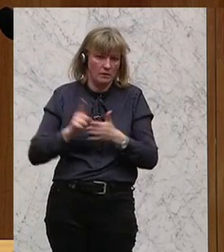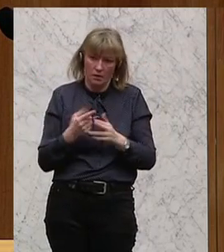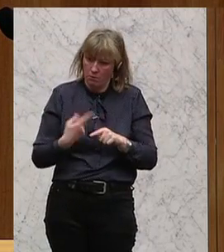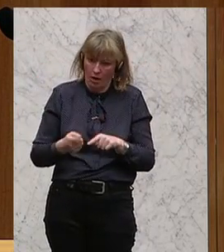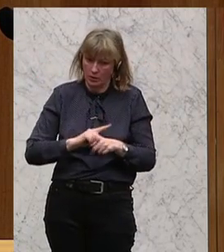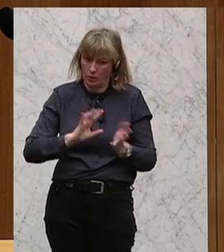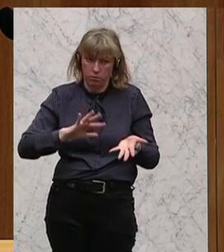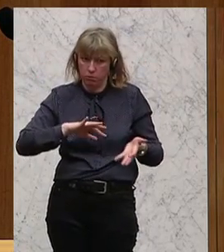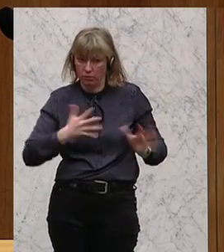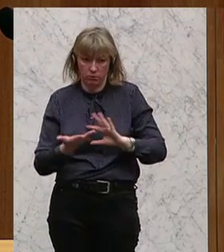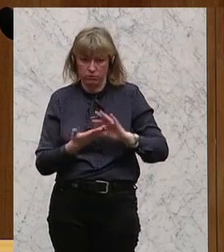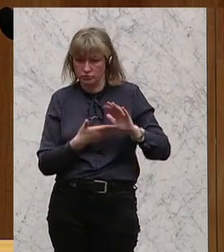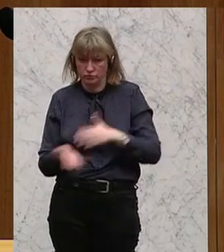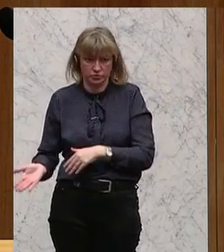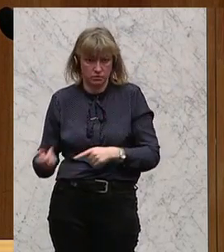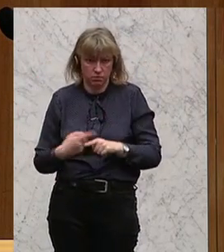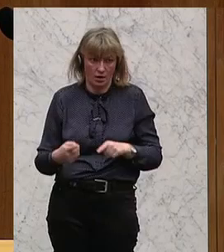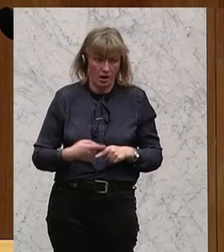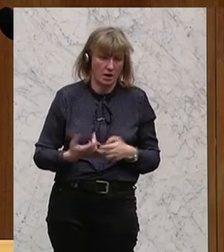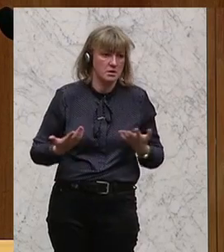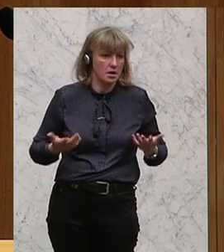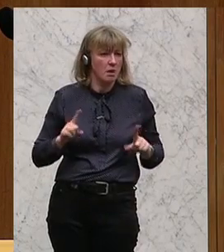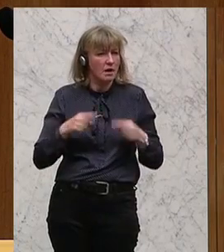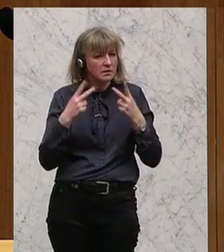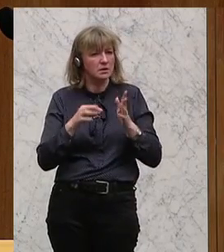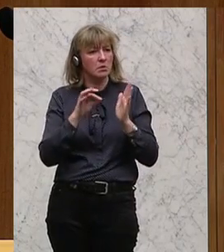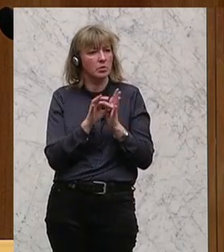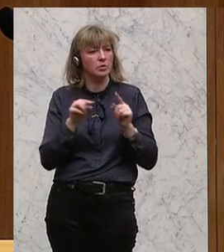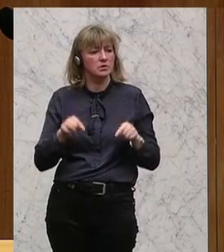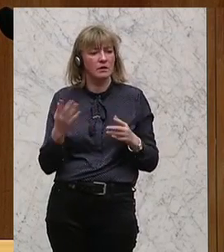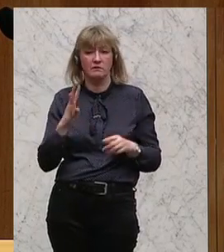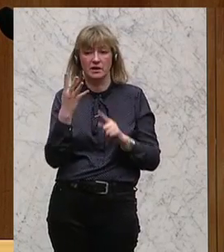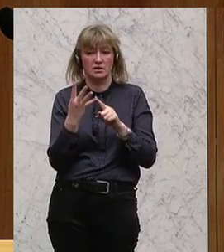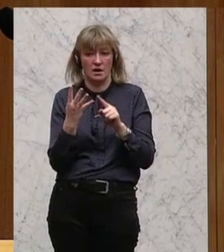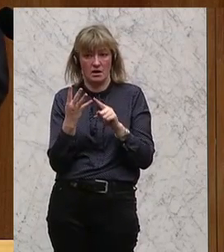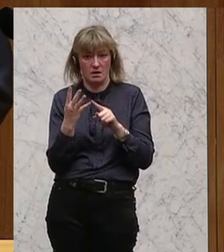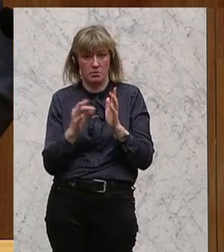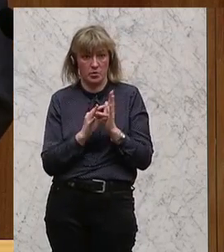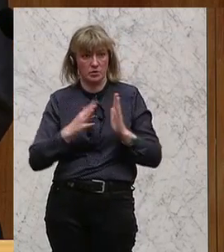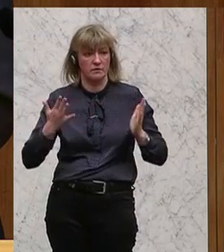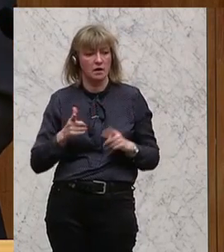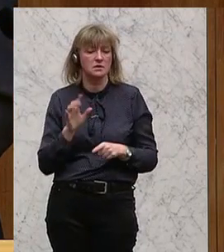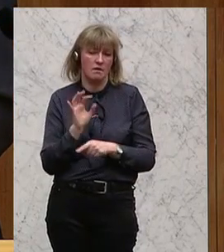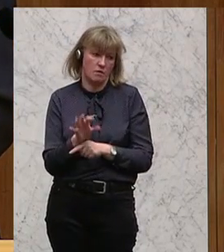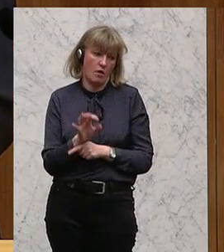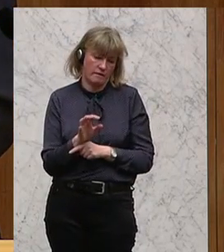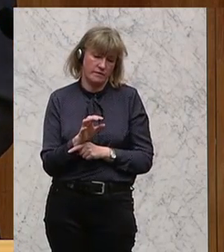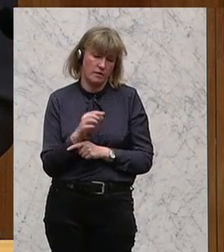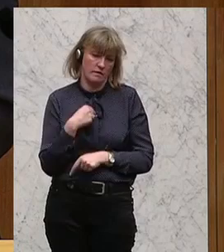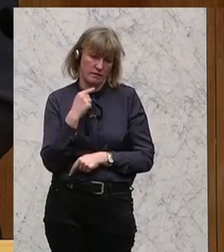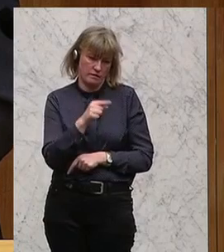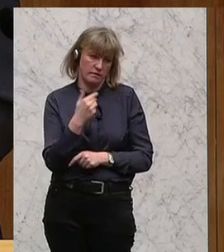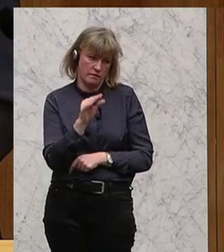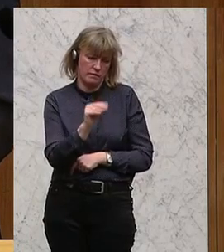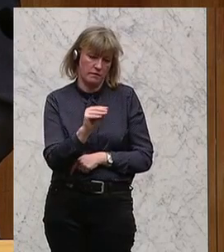Zusammenbrechen ist. Aber der wichtigste Punkt in der ganzen Angelegenheit, das ist der vierte Punkt. Und das ist der Vorwurf, den wir Ihnen machen. Es ist